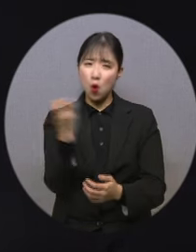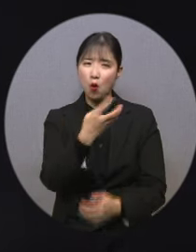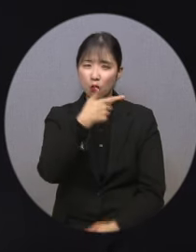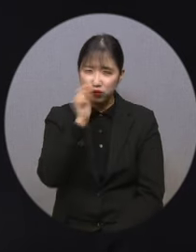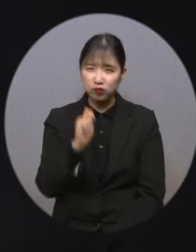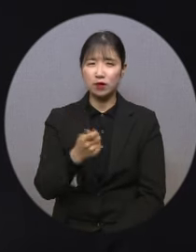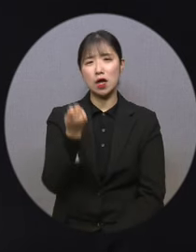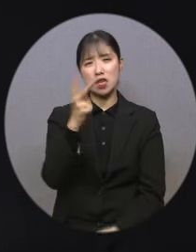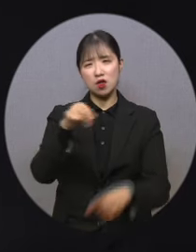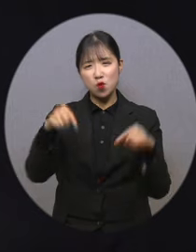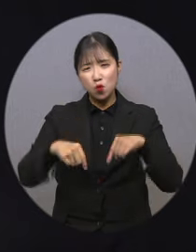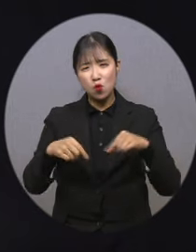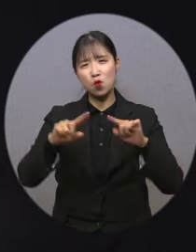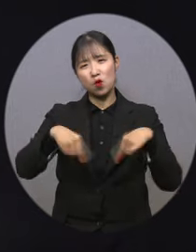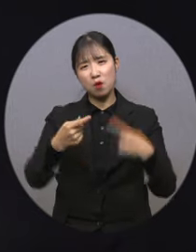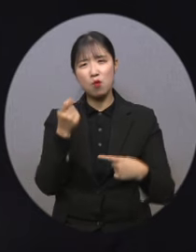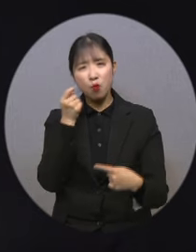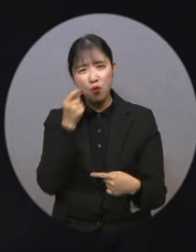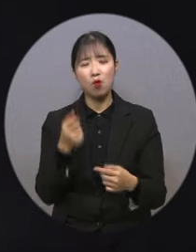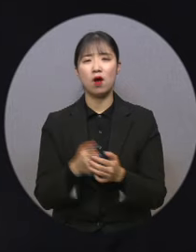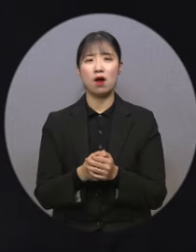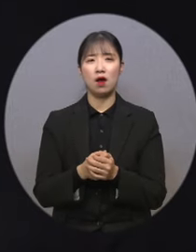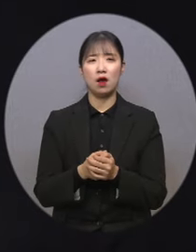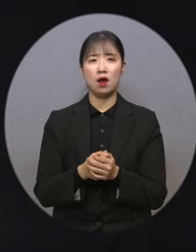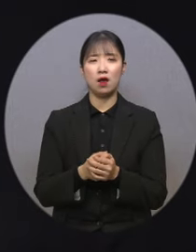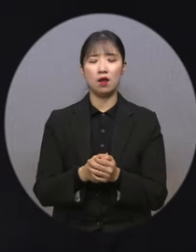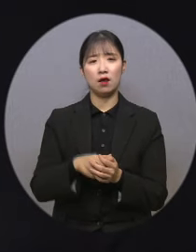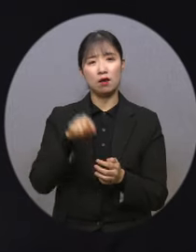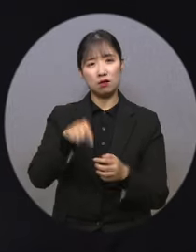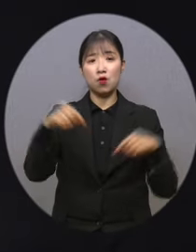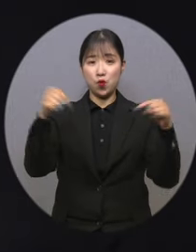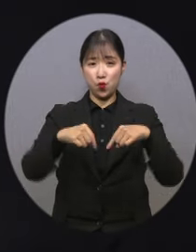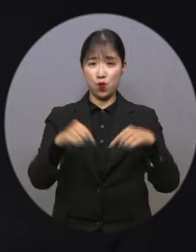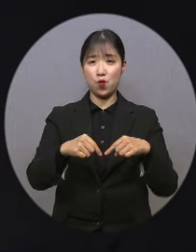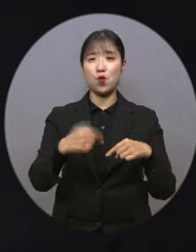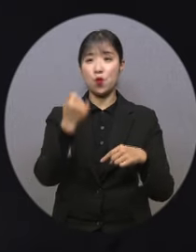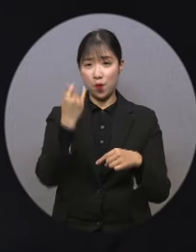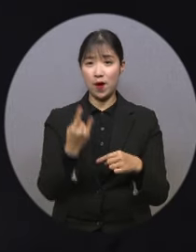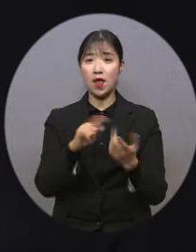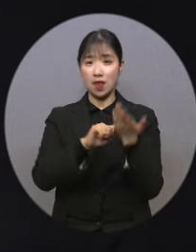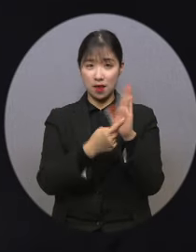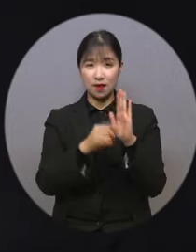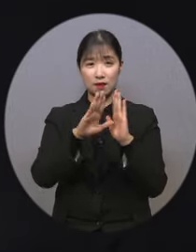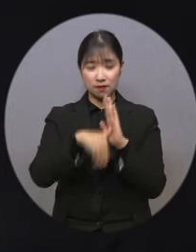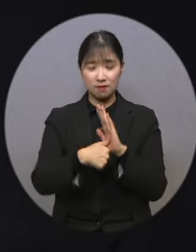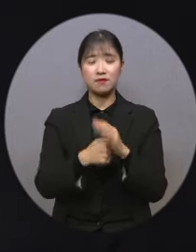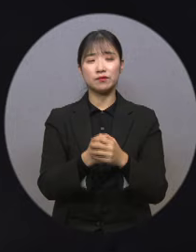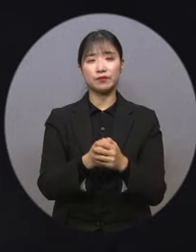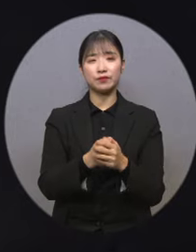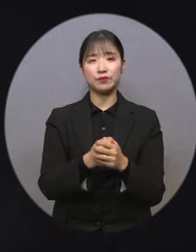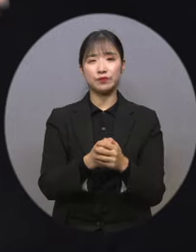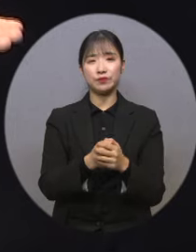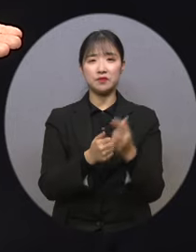도록 불구 없냐 입 집이 두루 내에서도 또 기득권 후보들은